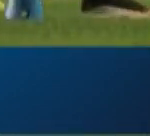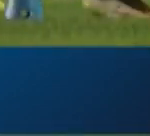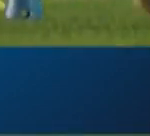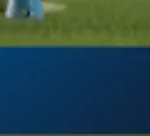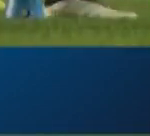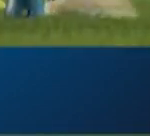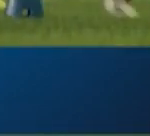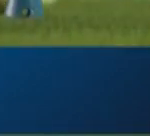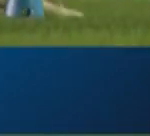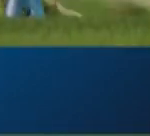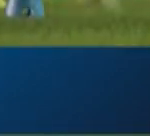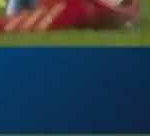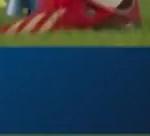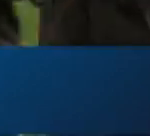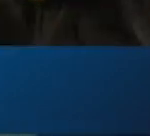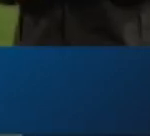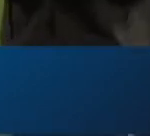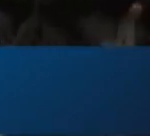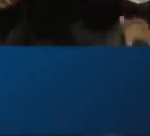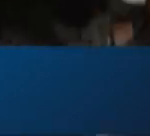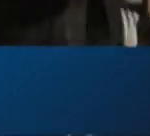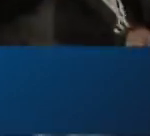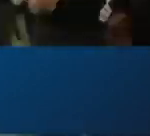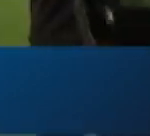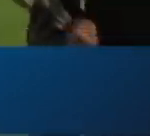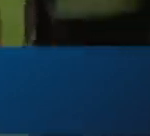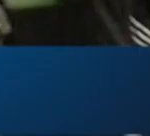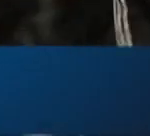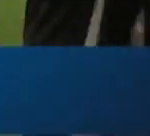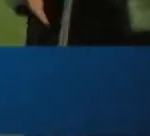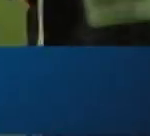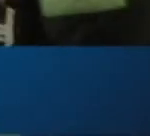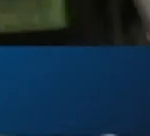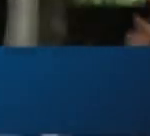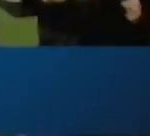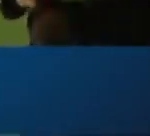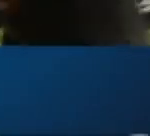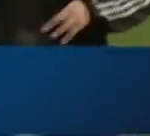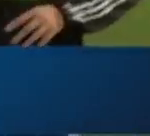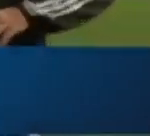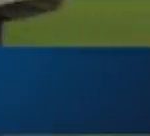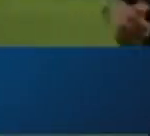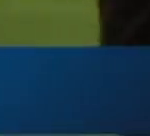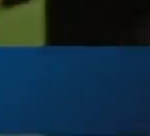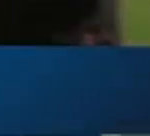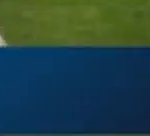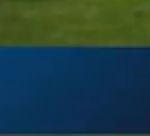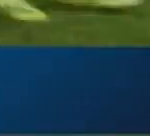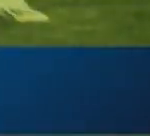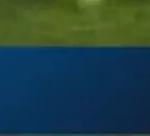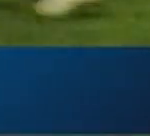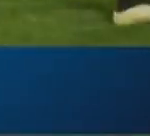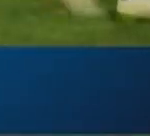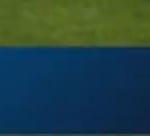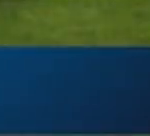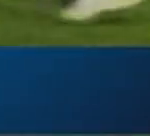Et enfin, dans moins de 3 heures, le coup d'envoi de la grande messe du football africain à Bata en Guinée équatoriale. 16 équipes en